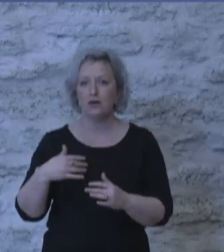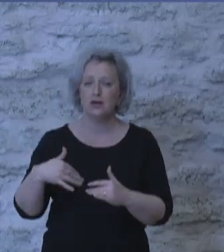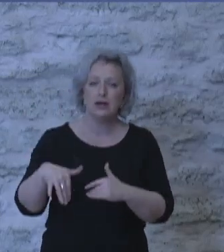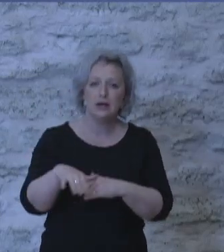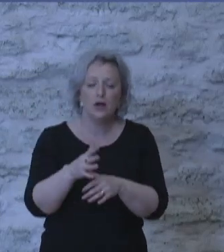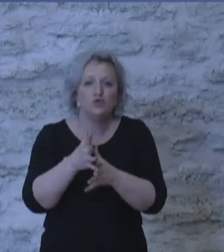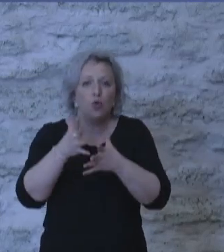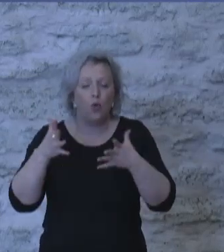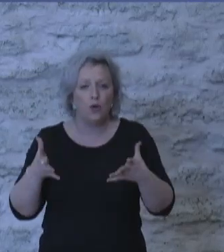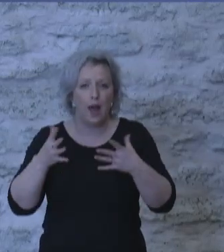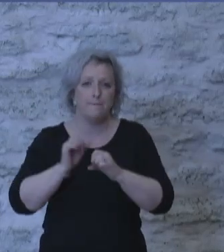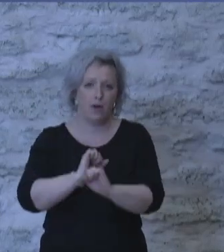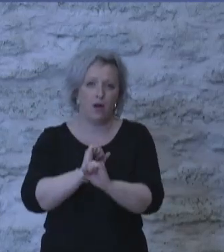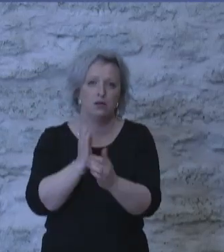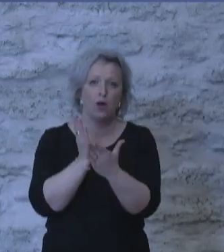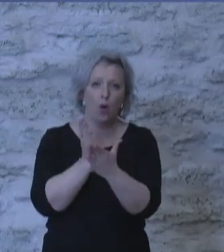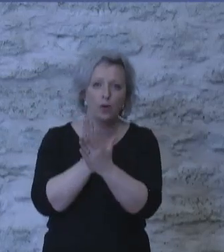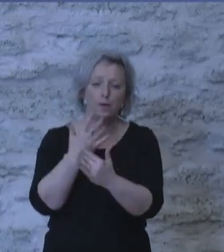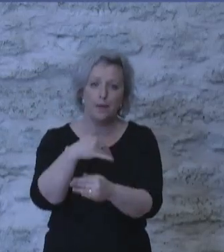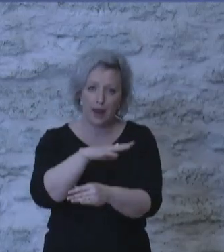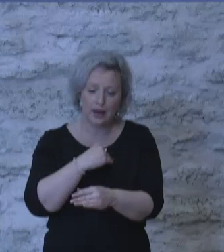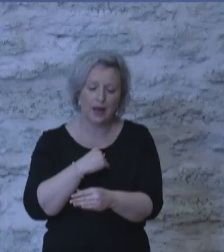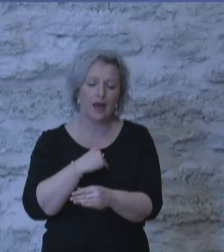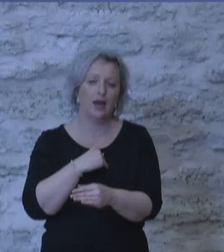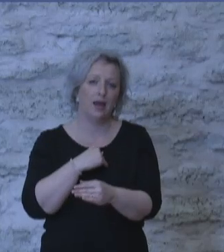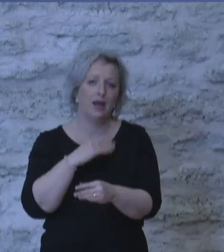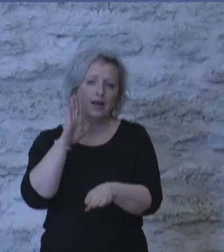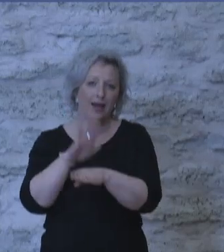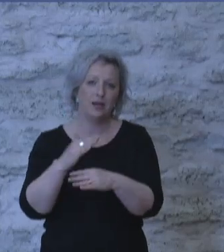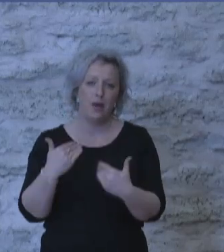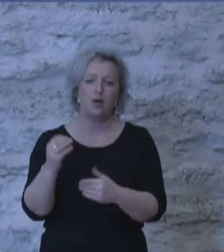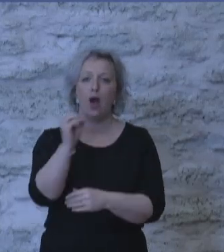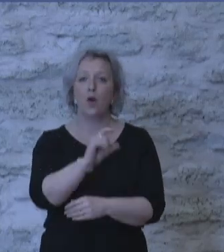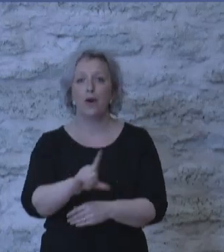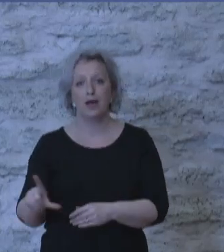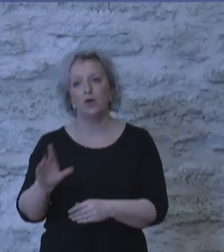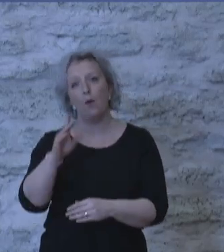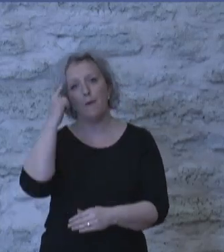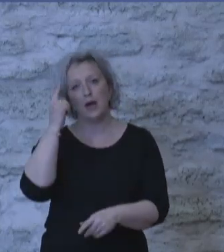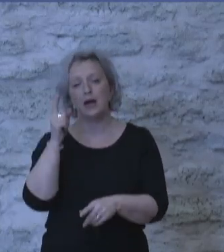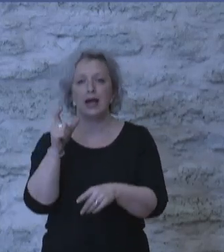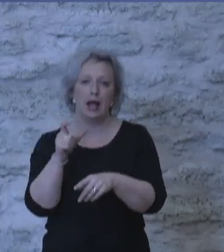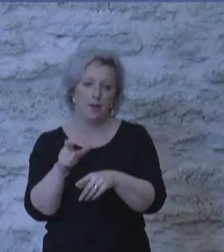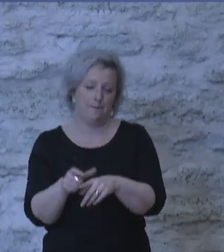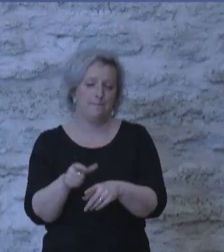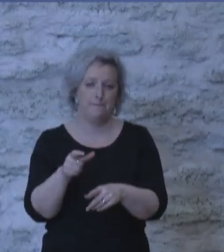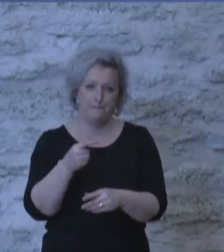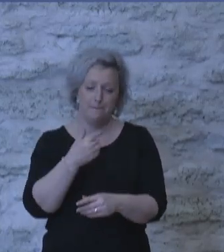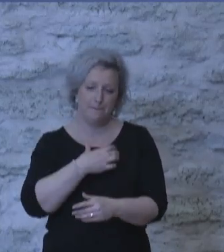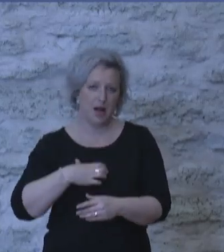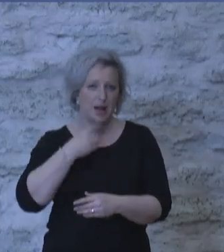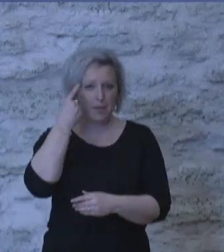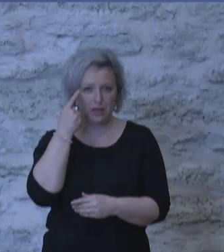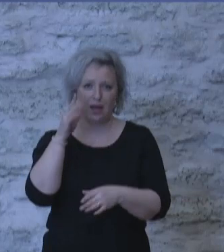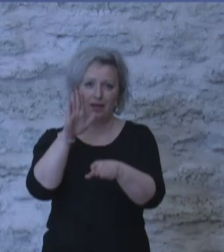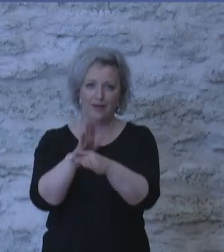ongi see, et kehtib Euroopa liidu põhimõtted ja kõik